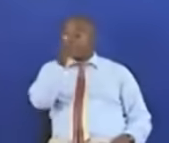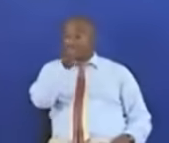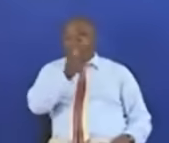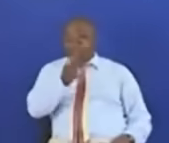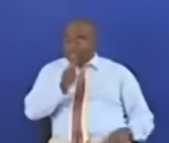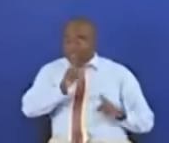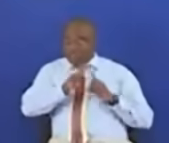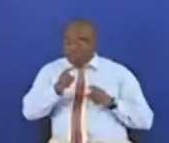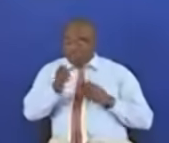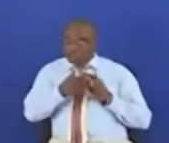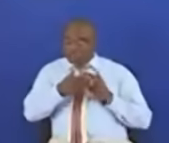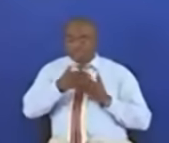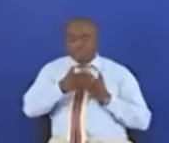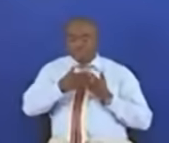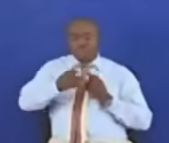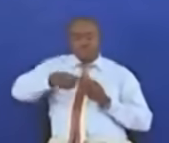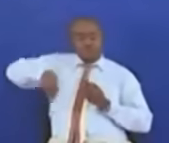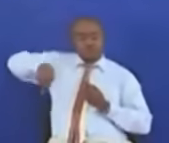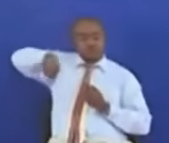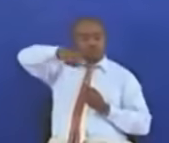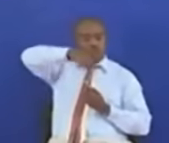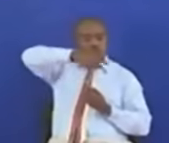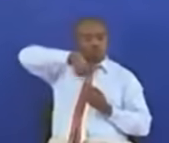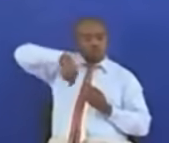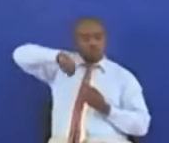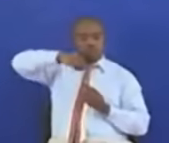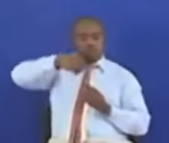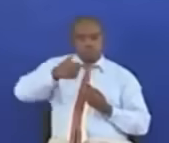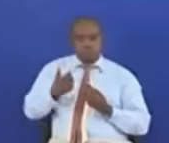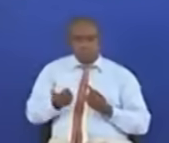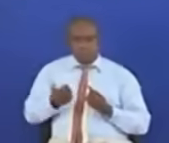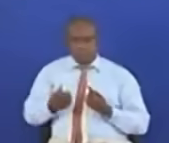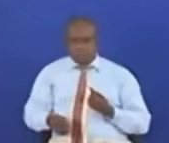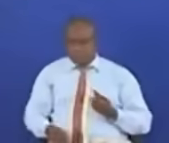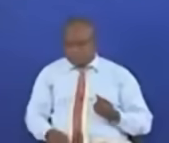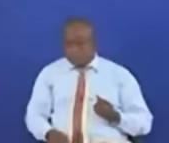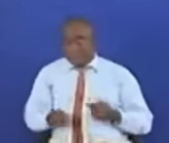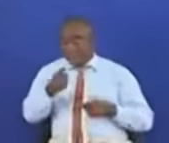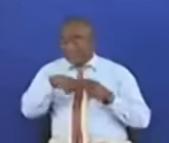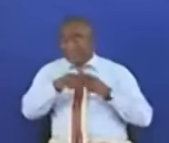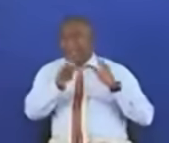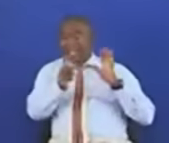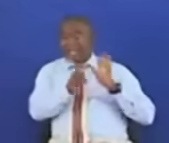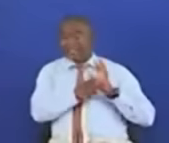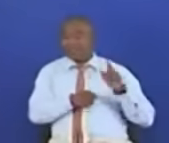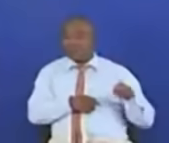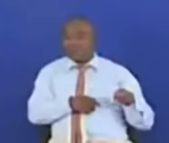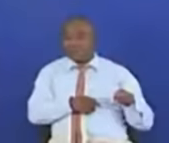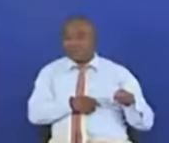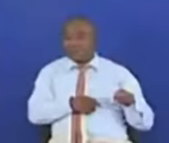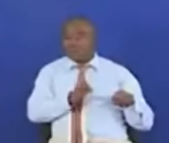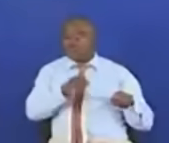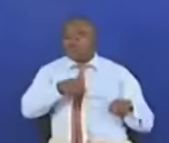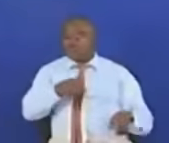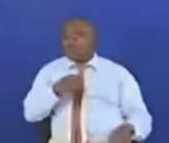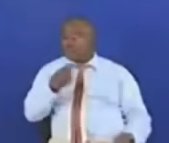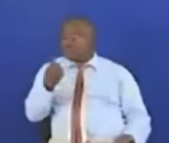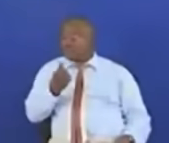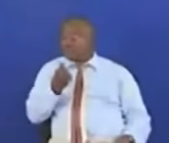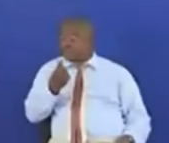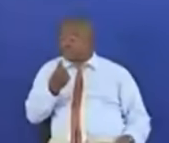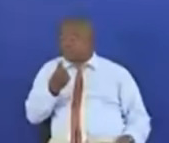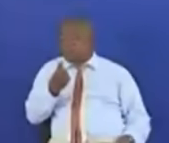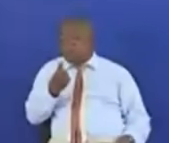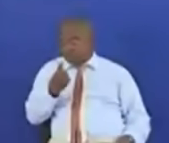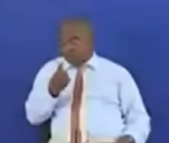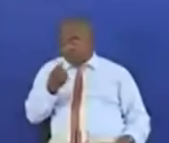wanaotuzunguka kikatiba, sisi dola yetu is a complex state. Sio simple state. Is a complex state